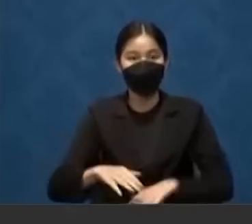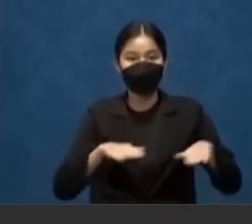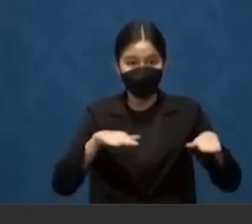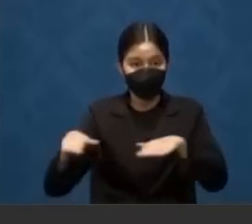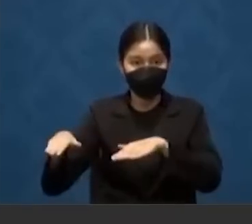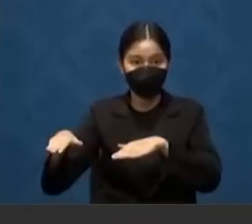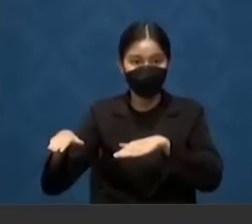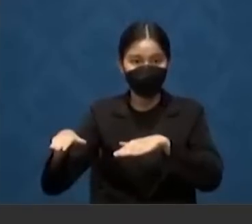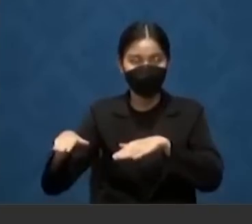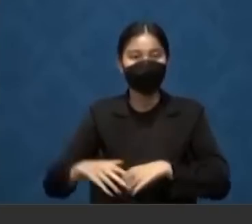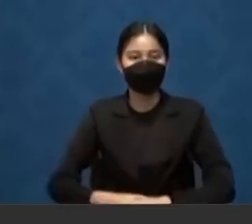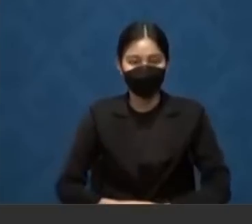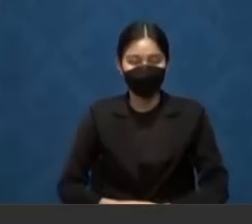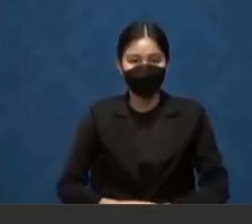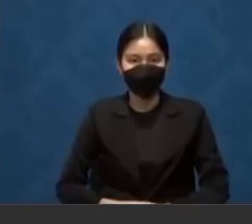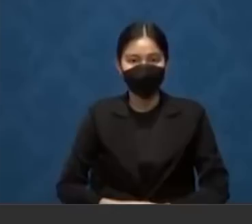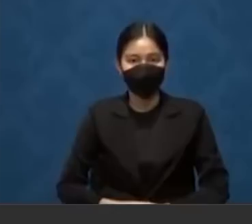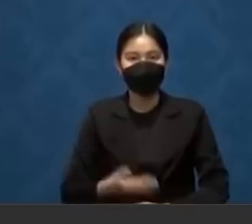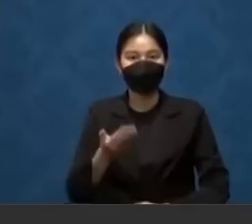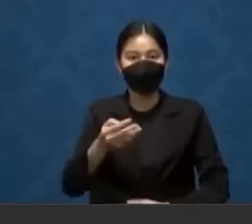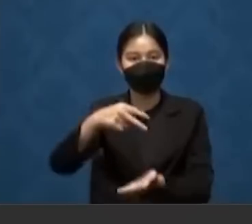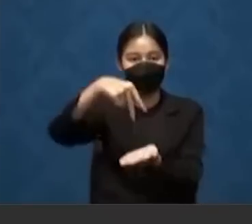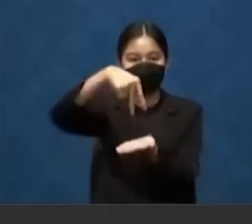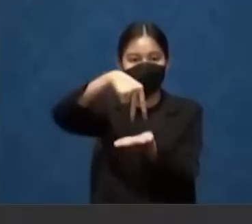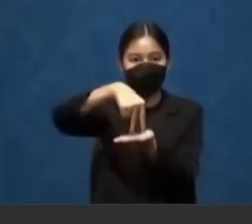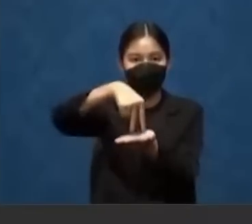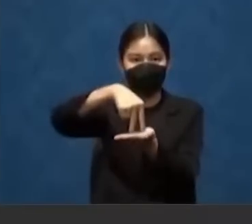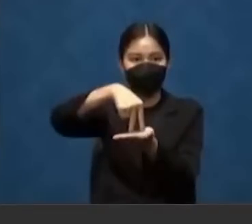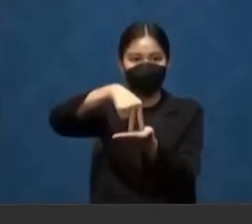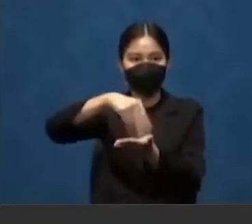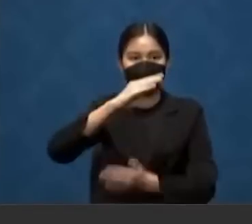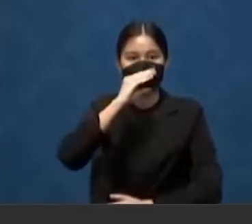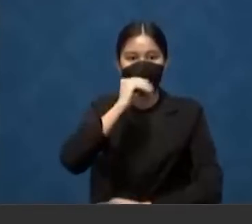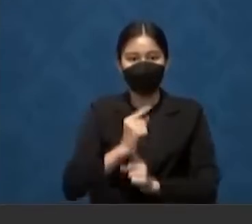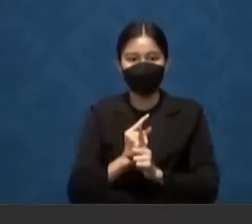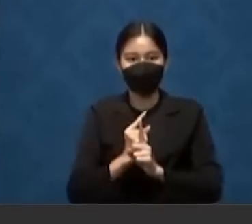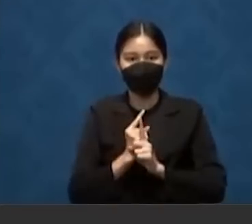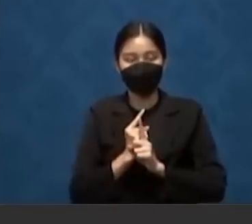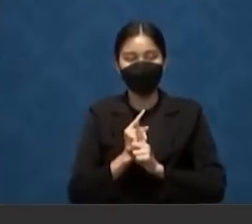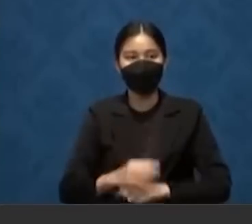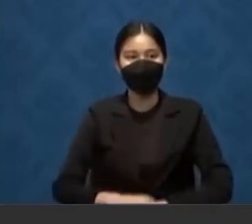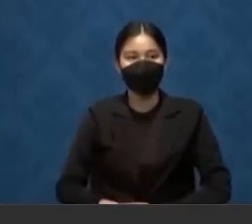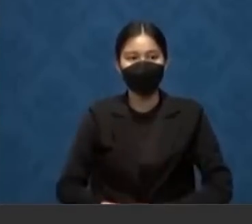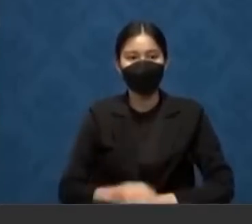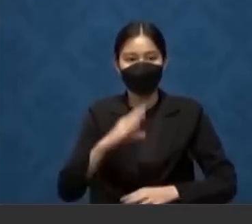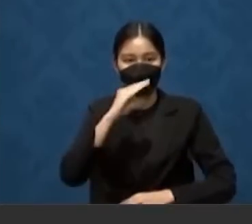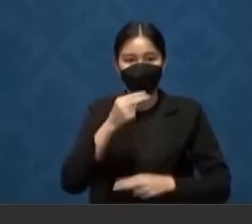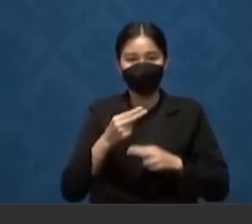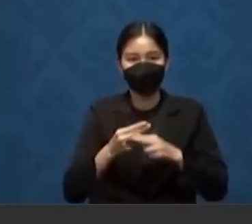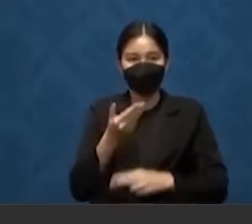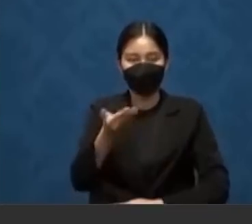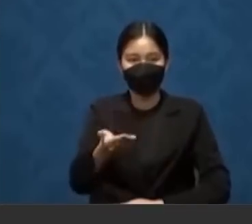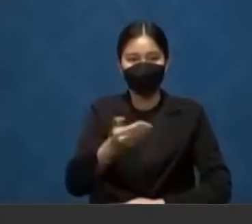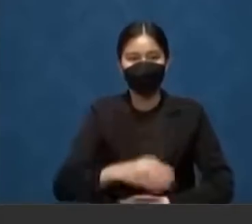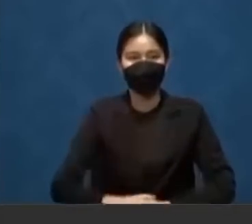บืนกึ้นแล้วก็กล่าวตามค่ะโดยอannoเฒชอทั่นเอง requ